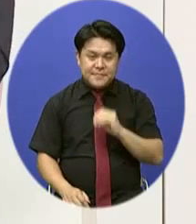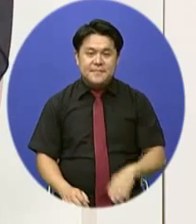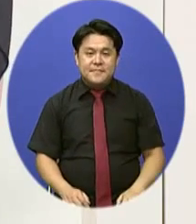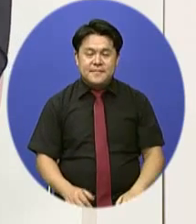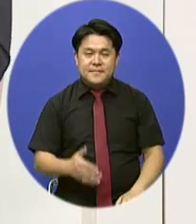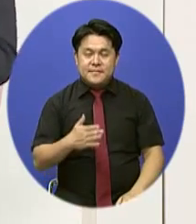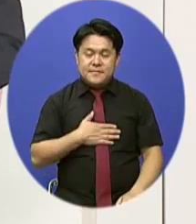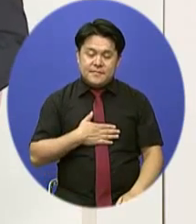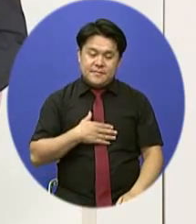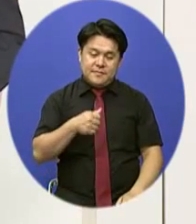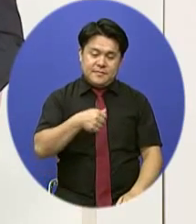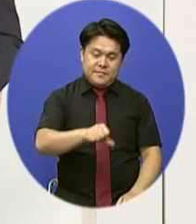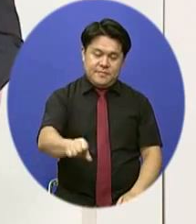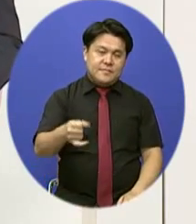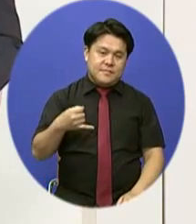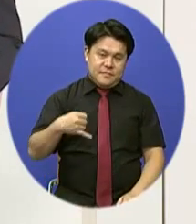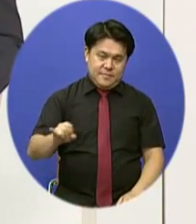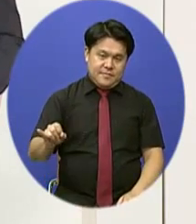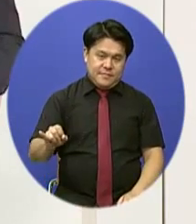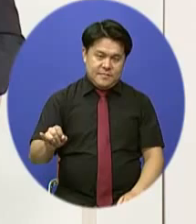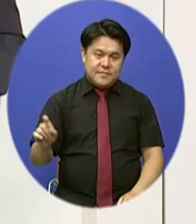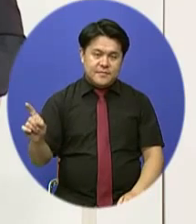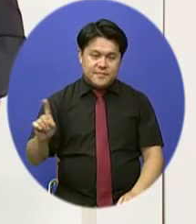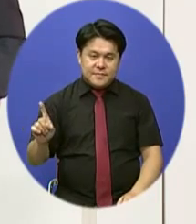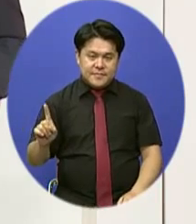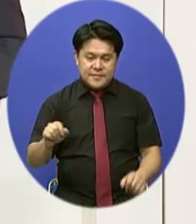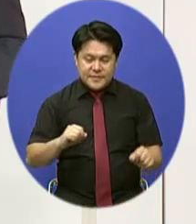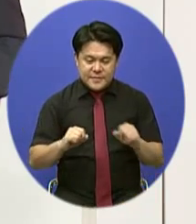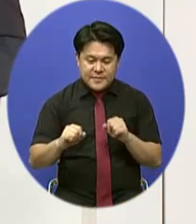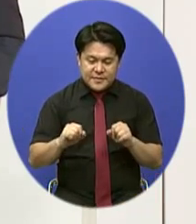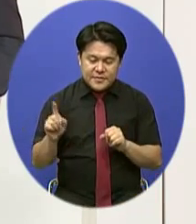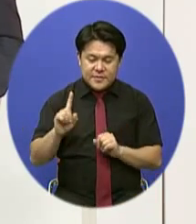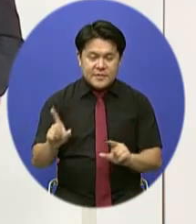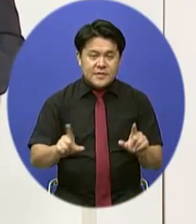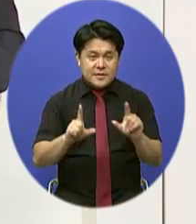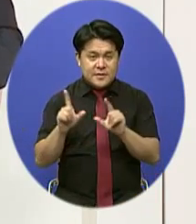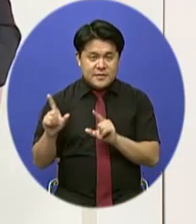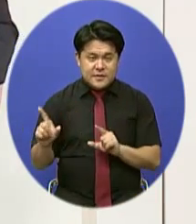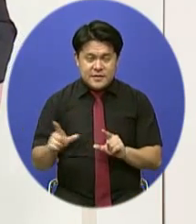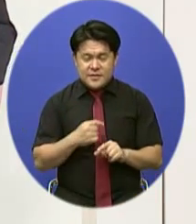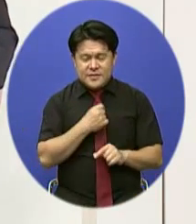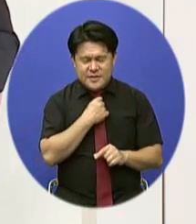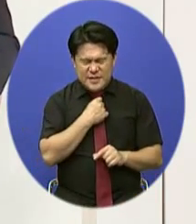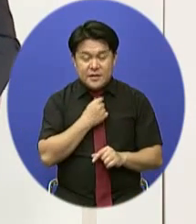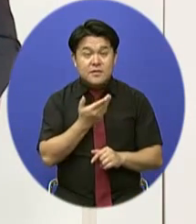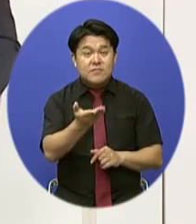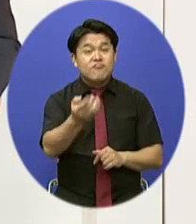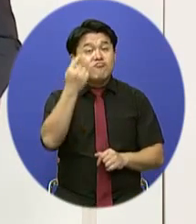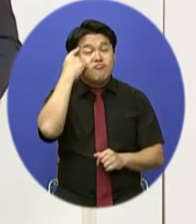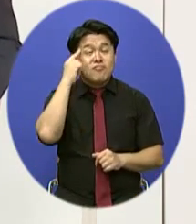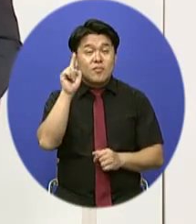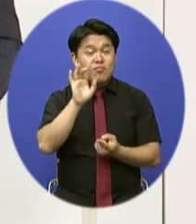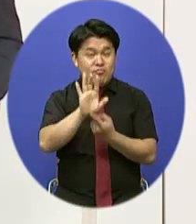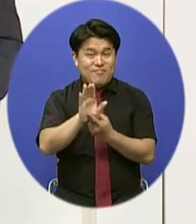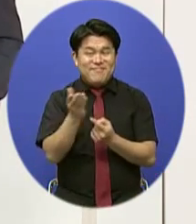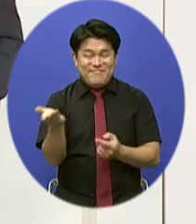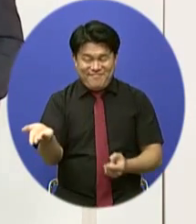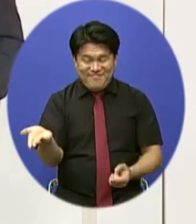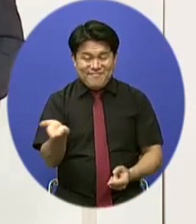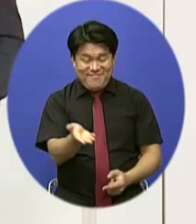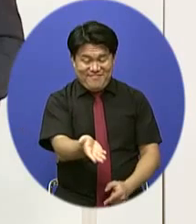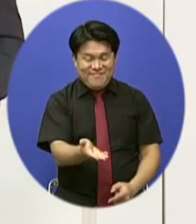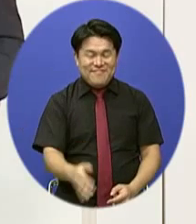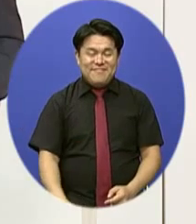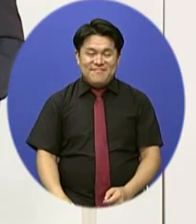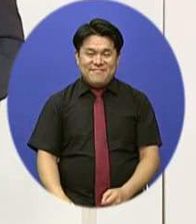우리 자식들은 딸 자식들은 어떻게 살아갔으면 좋겠다. 어머님만의 생각을 한번 자녀들에게.